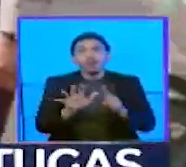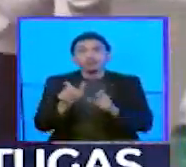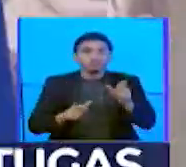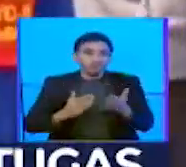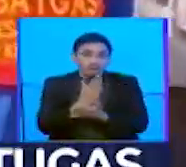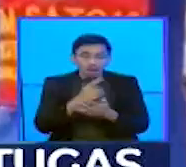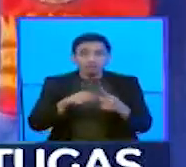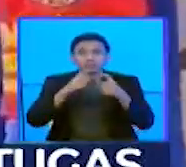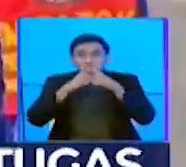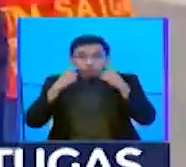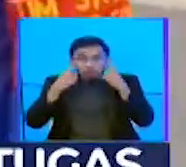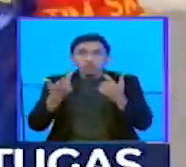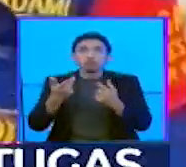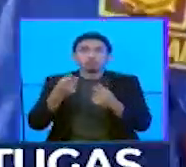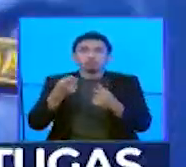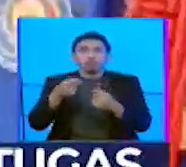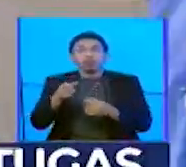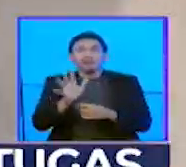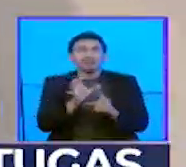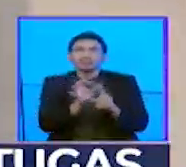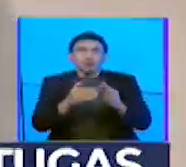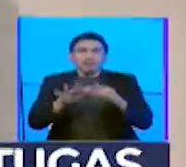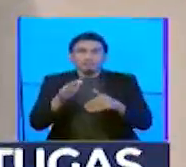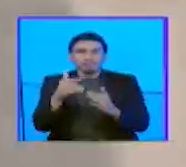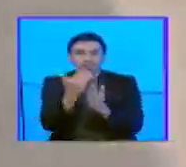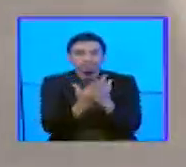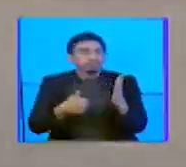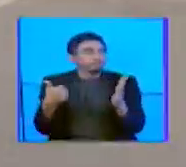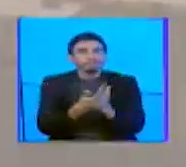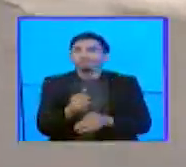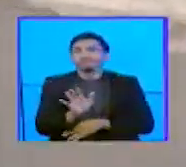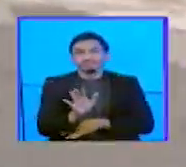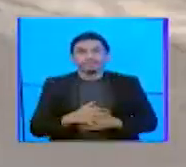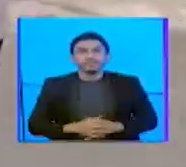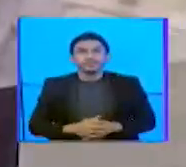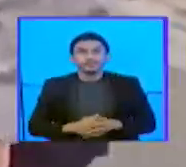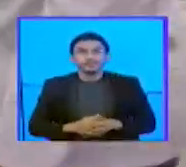masker menjadi tameng belasan pelanggar tak menerapkan protokol kesehatan